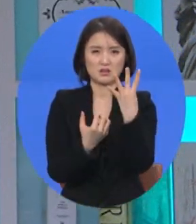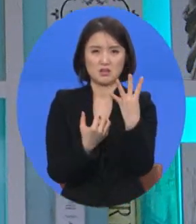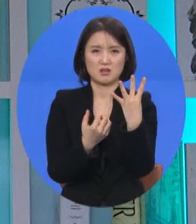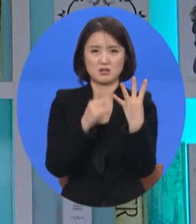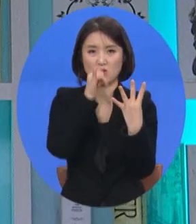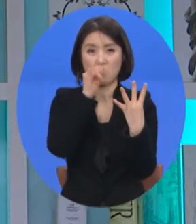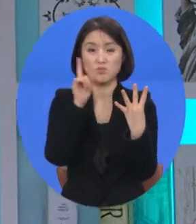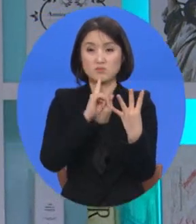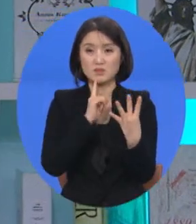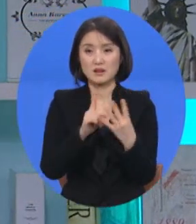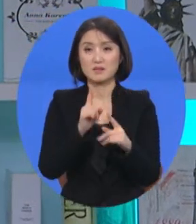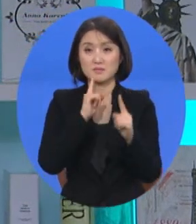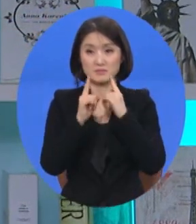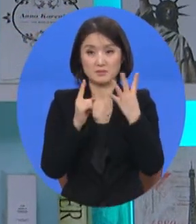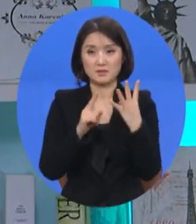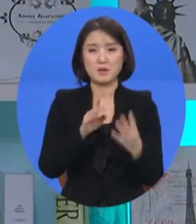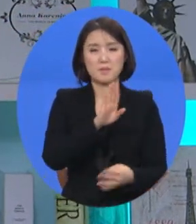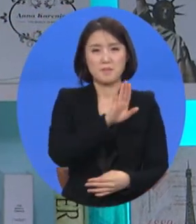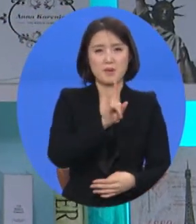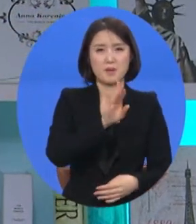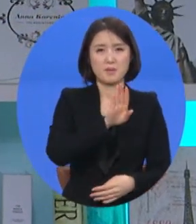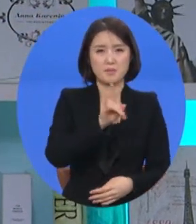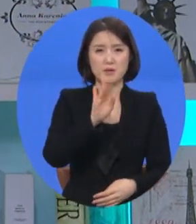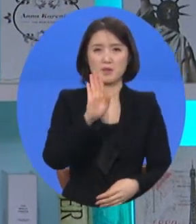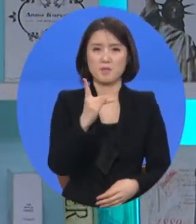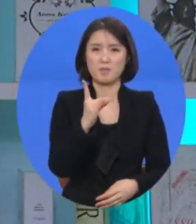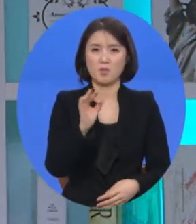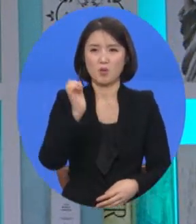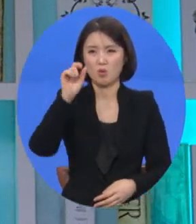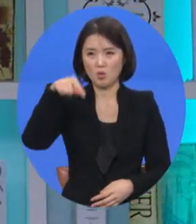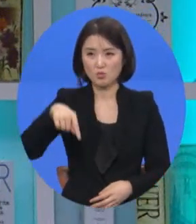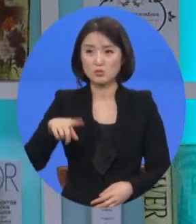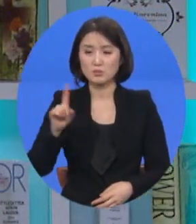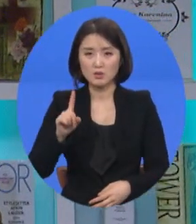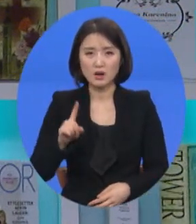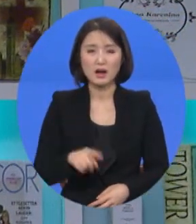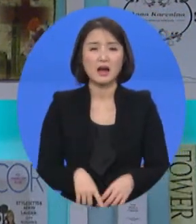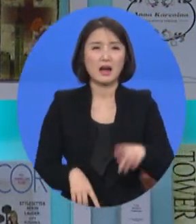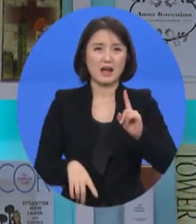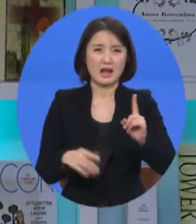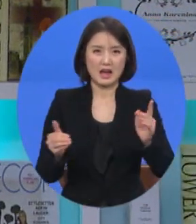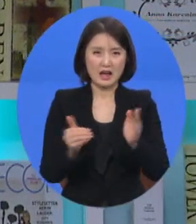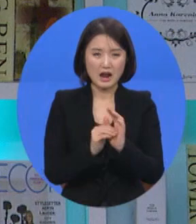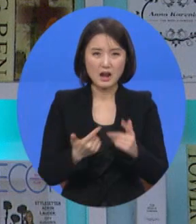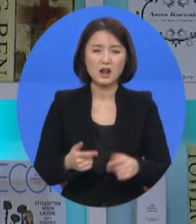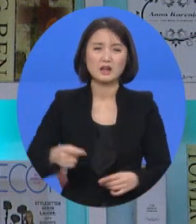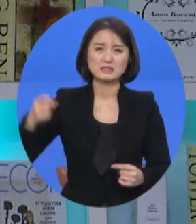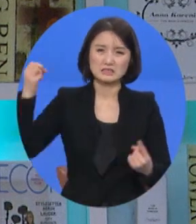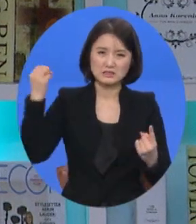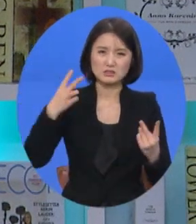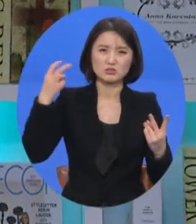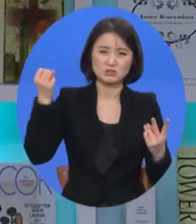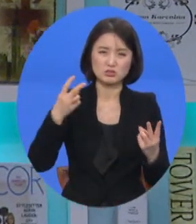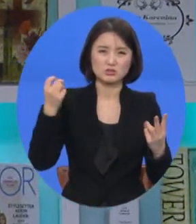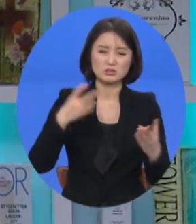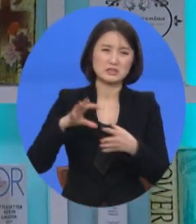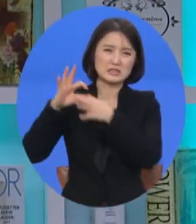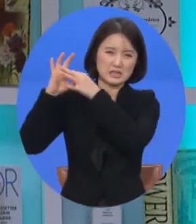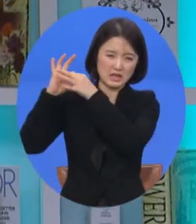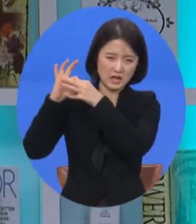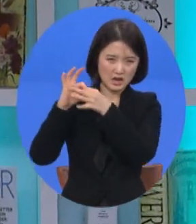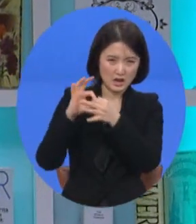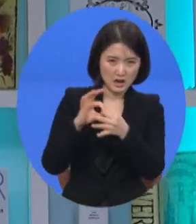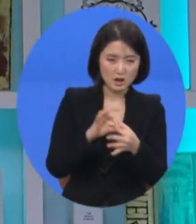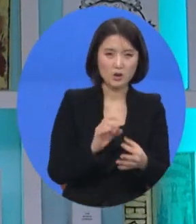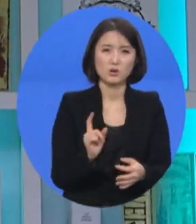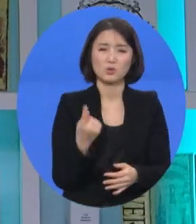이맛은 뭐냐면은 연이어서 재 후에 책봉 이데아 라는 얘기가 되는 거죠 의미 비의